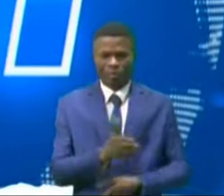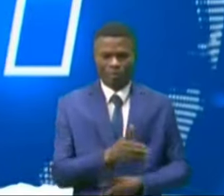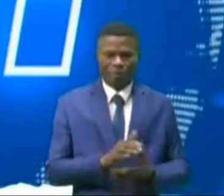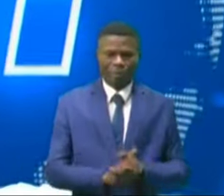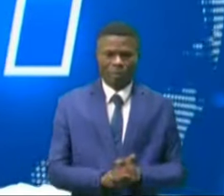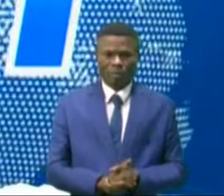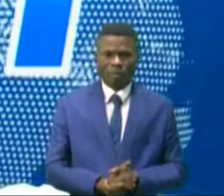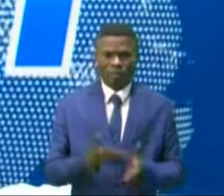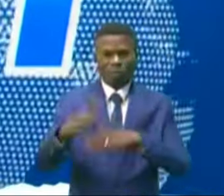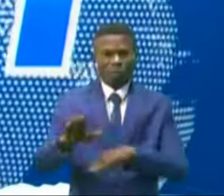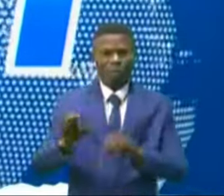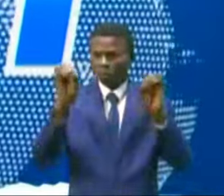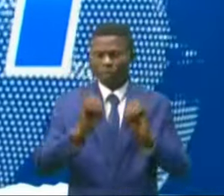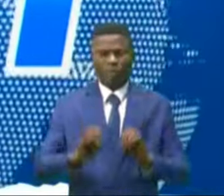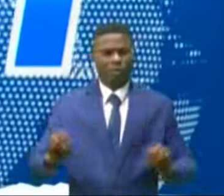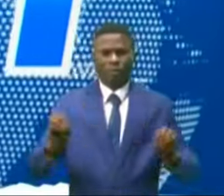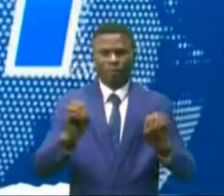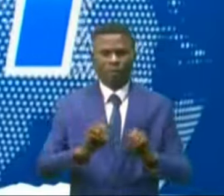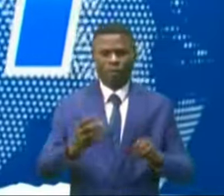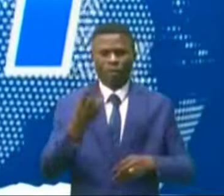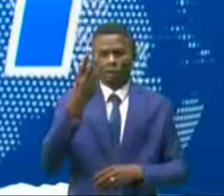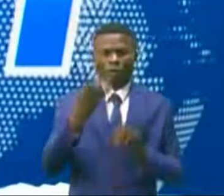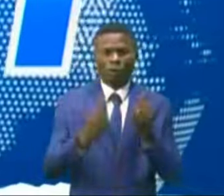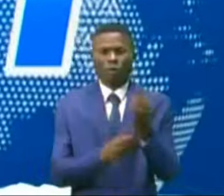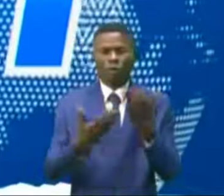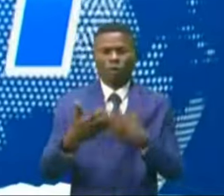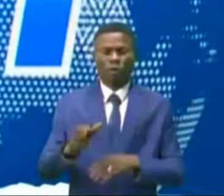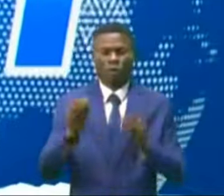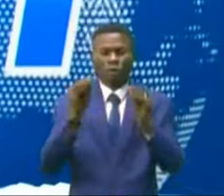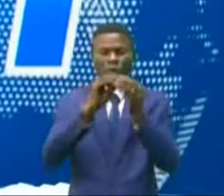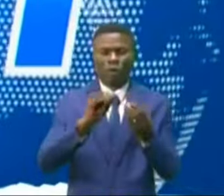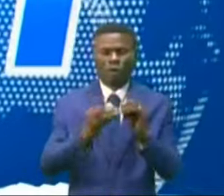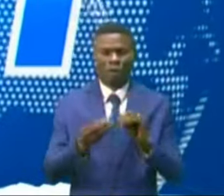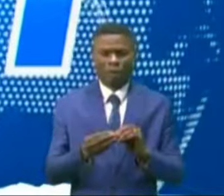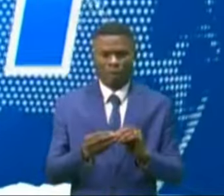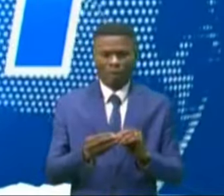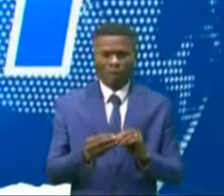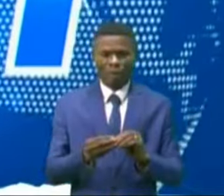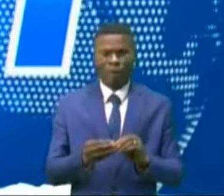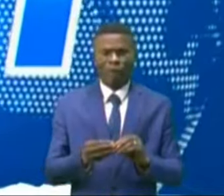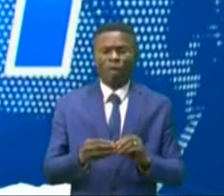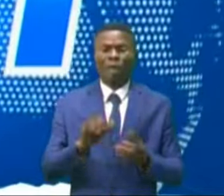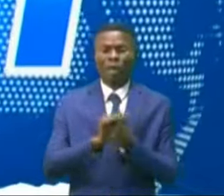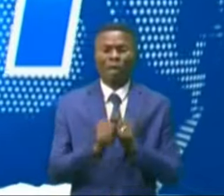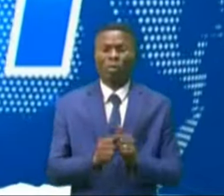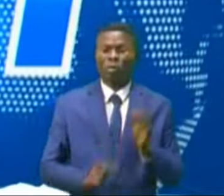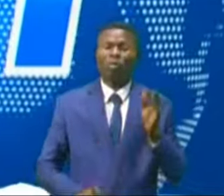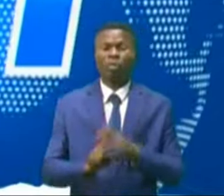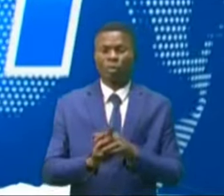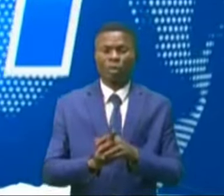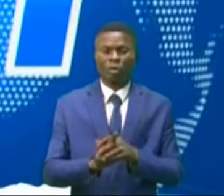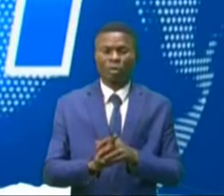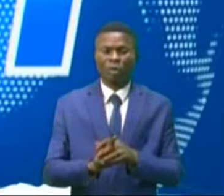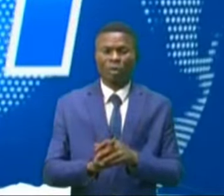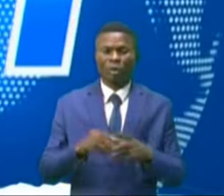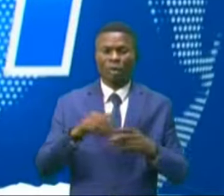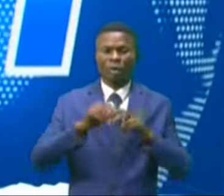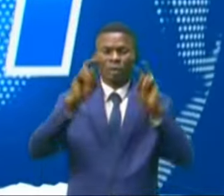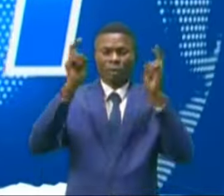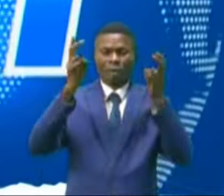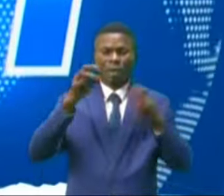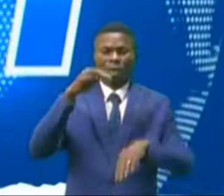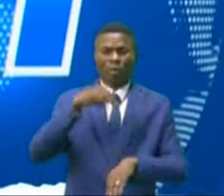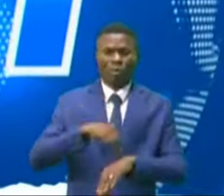Aucune perte en vie humaine et 3 morts, c'est le bilan de cette catastrophe qui s'est produite dans la ville